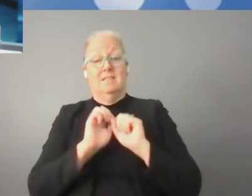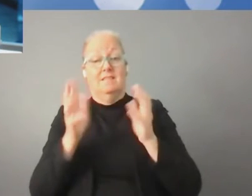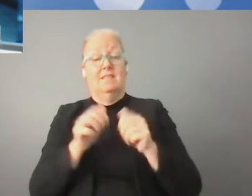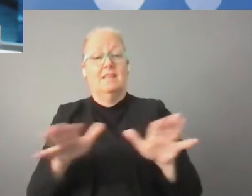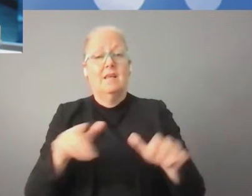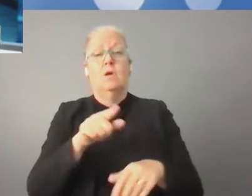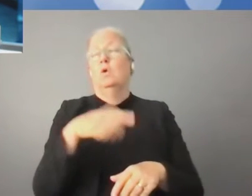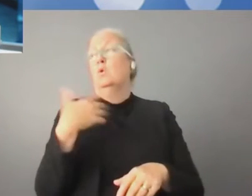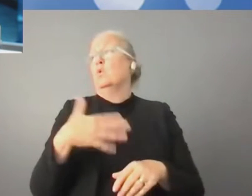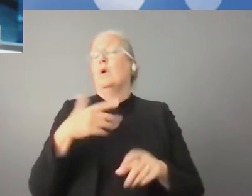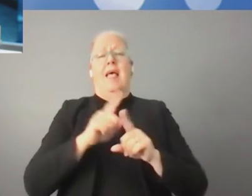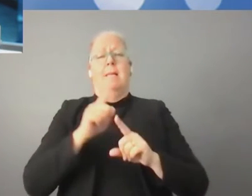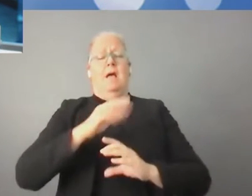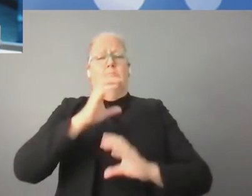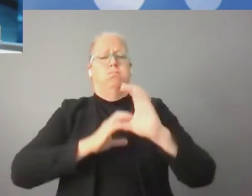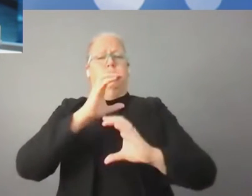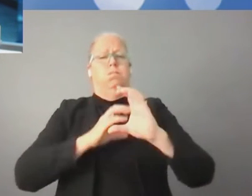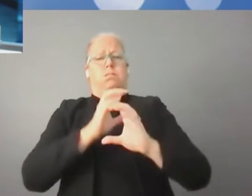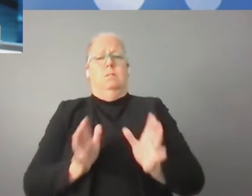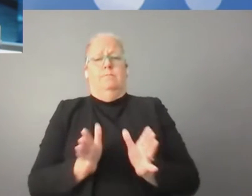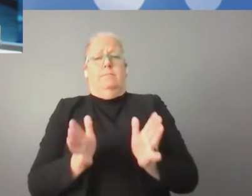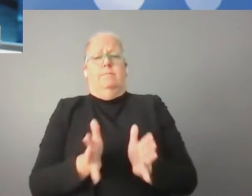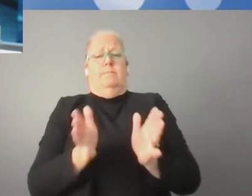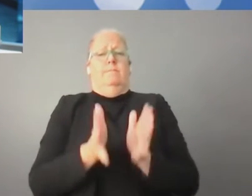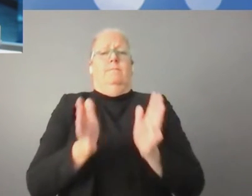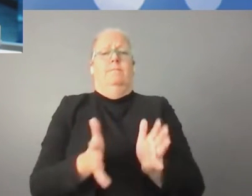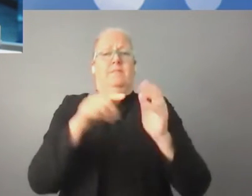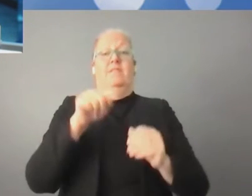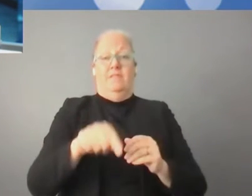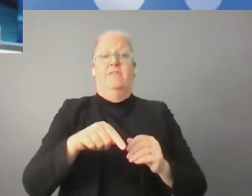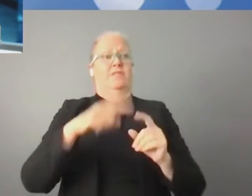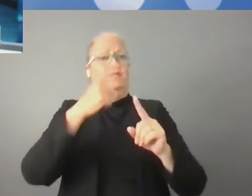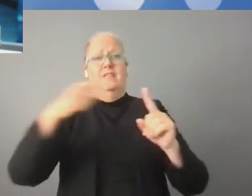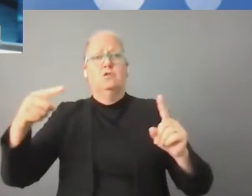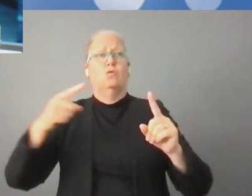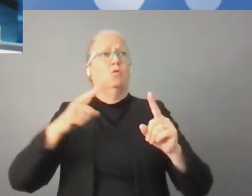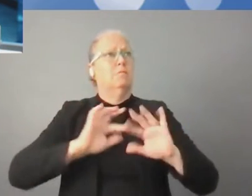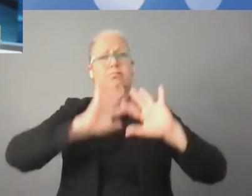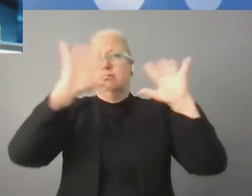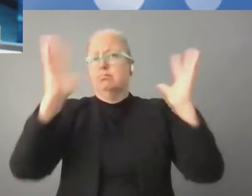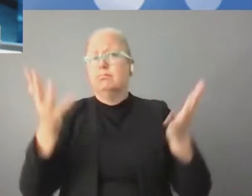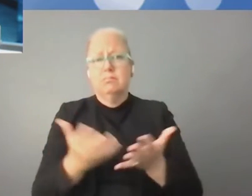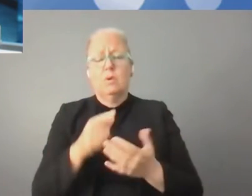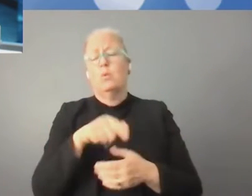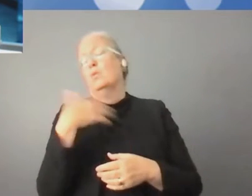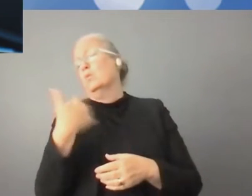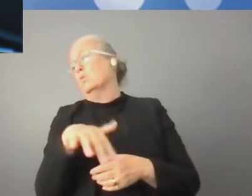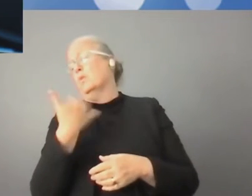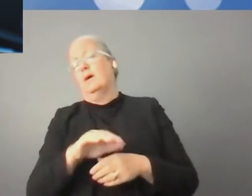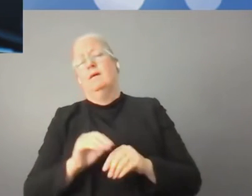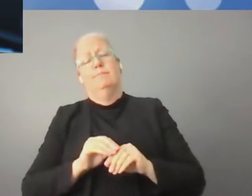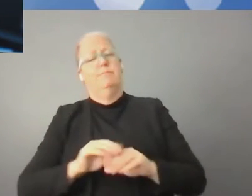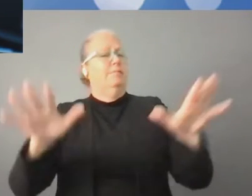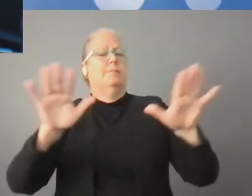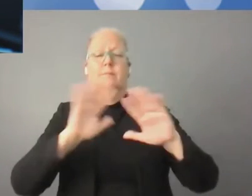Приветствую участников ИГФ 2021. Мы осознаем, что пандемия, несмотря на все последствия, приводит в движение развитие